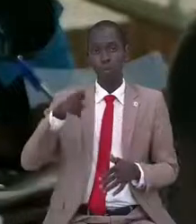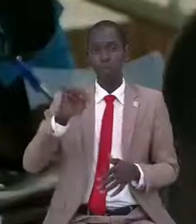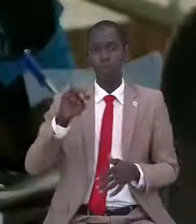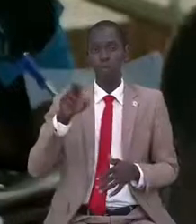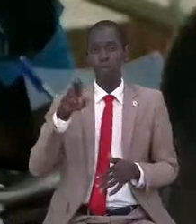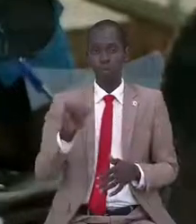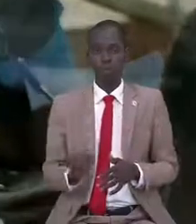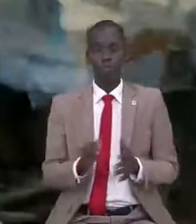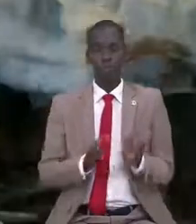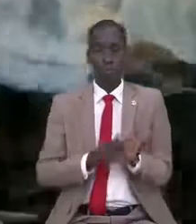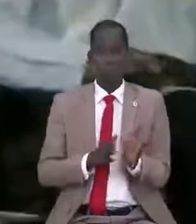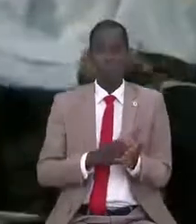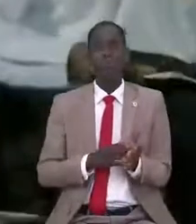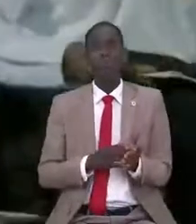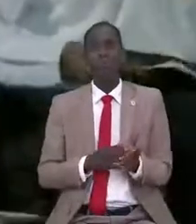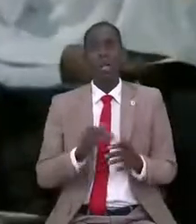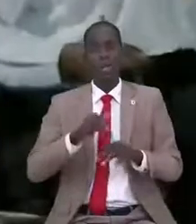oui, au commencement,